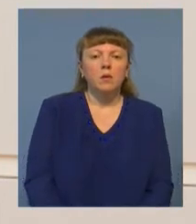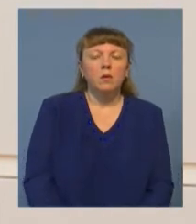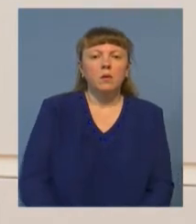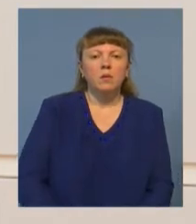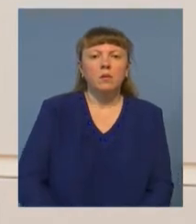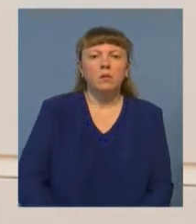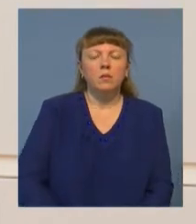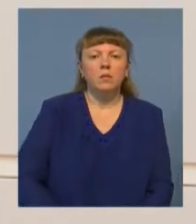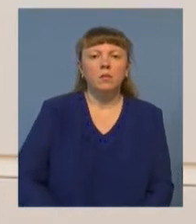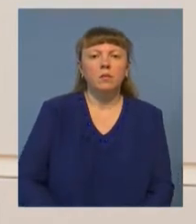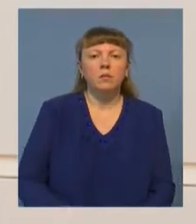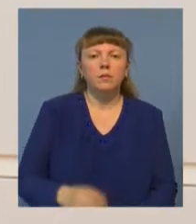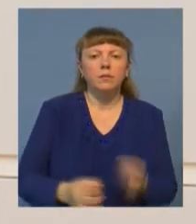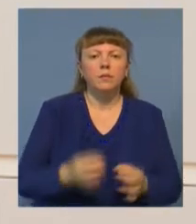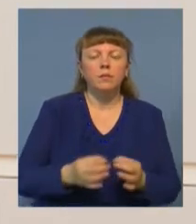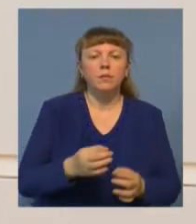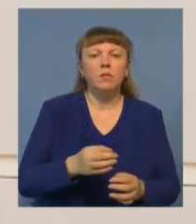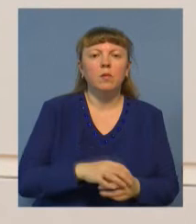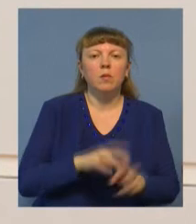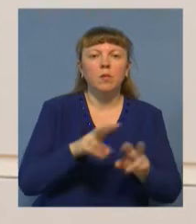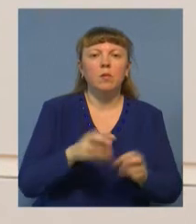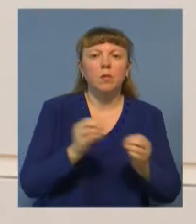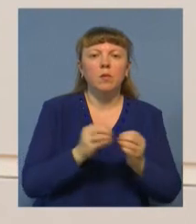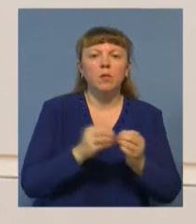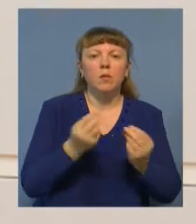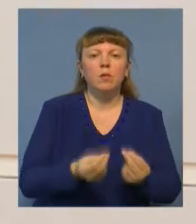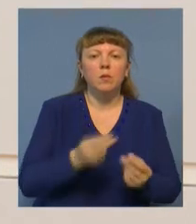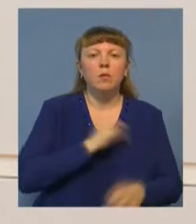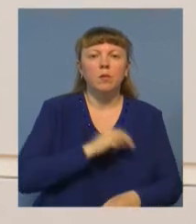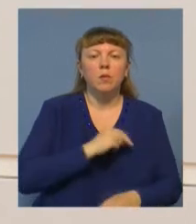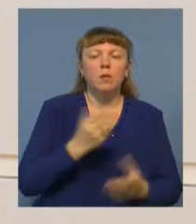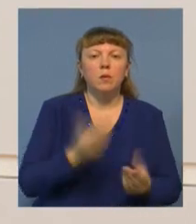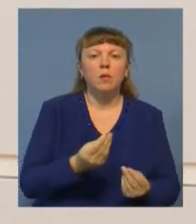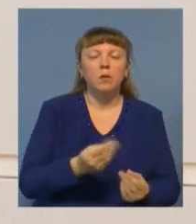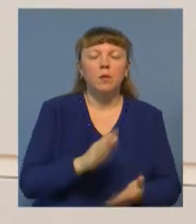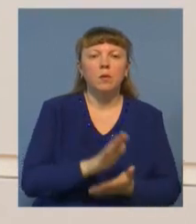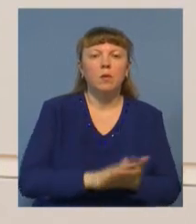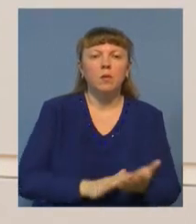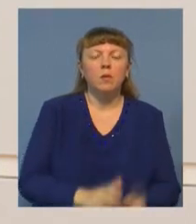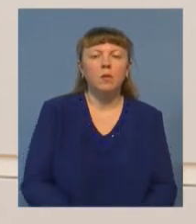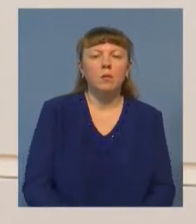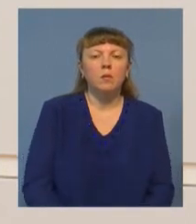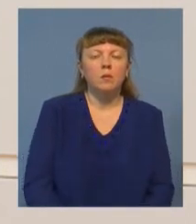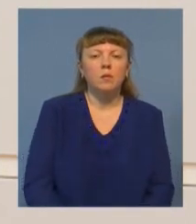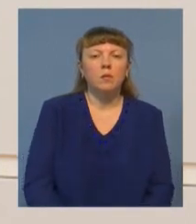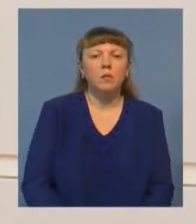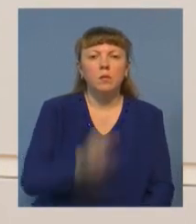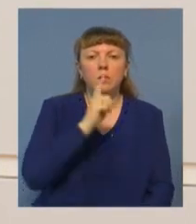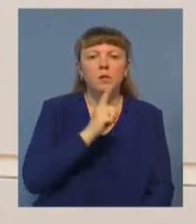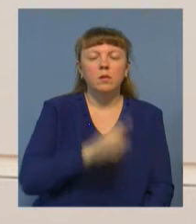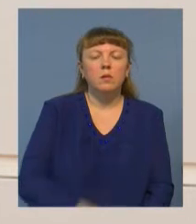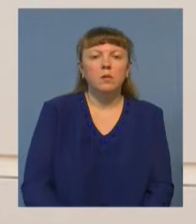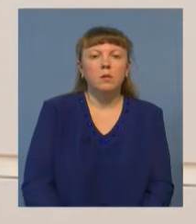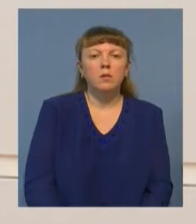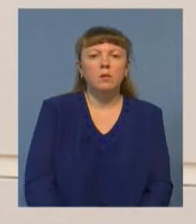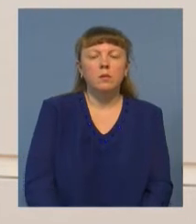дела к судебному разбирательству проходит в течение 10 рабочих дней с момента принятия заявления и рассматривается в течение одного месяца